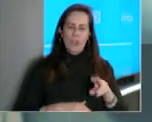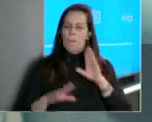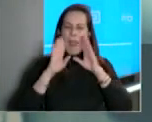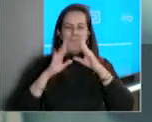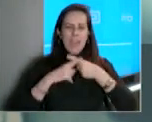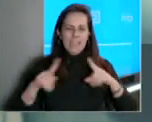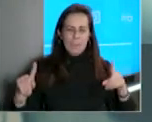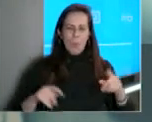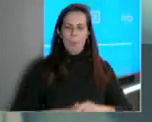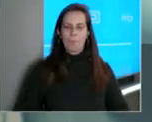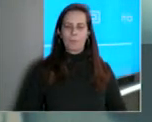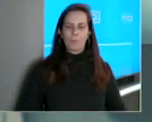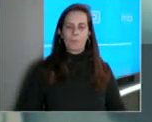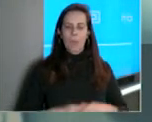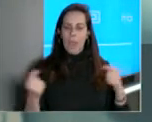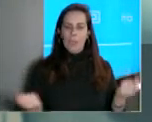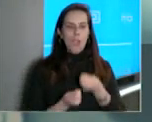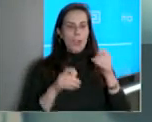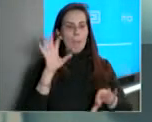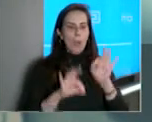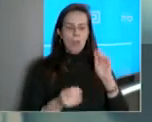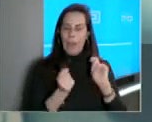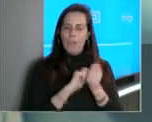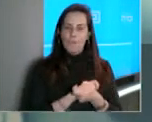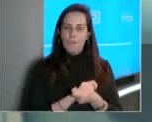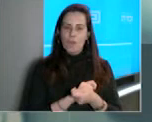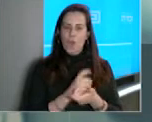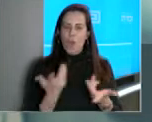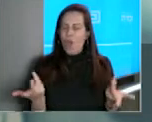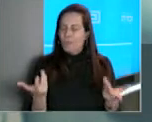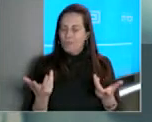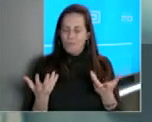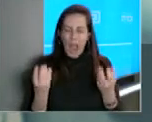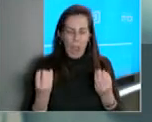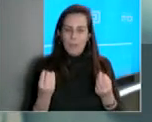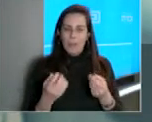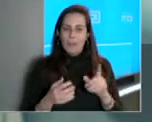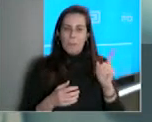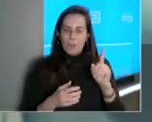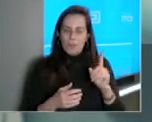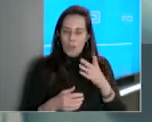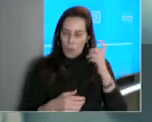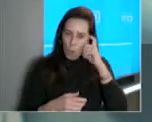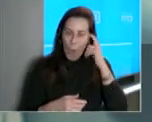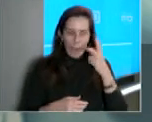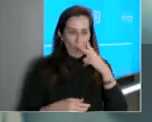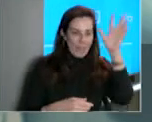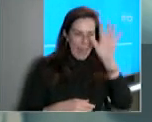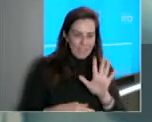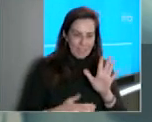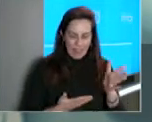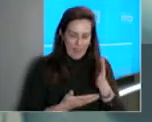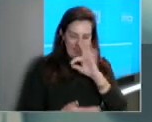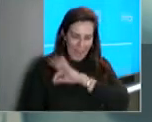ברשתות החברתיות השונות. תשדירי התעמולה הפכו לארכאיות, ומנהלי התקשורת המסורתית שדואגים לרייטינג שלהם